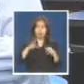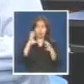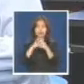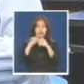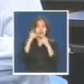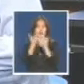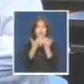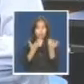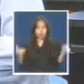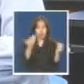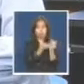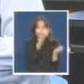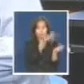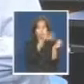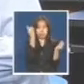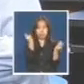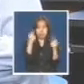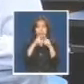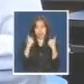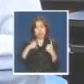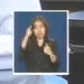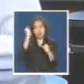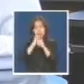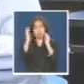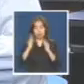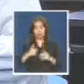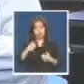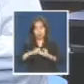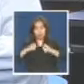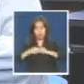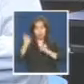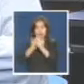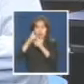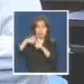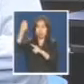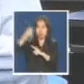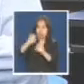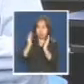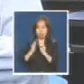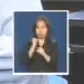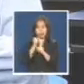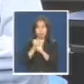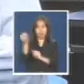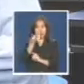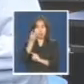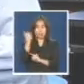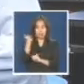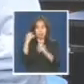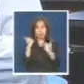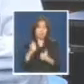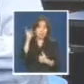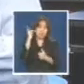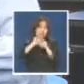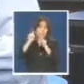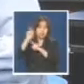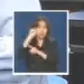ราคาสินค้าที่เพิ่มสูงขึ้นนั้นหลายตัวนั้นเราคงไม่สามารถที่จะทัดทานได้นะครับตลอดสัปดาห์ที่ผ่านมา ถ้าติดตามข่าวก็จะเห็นครับว่